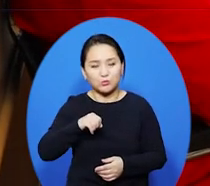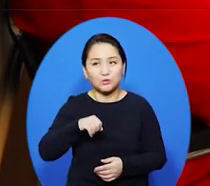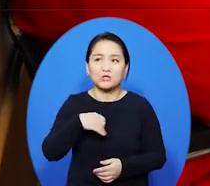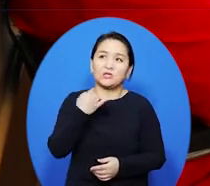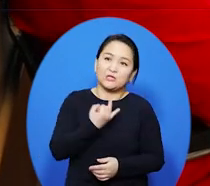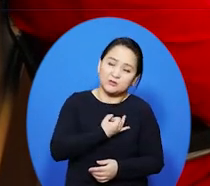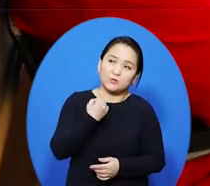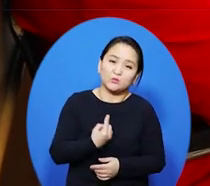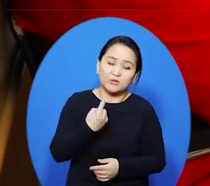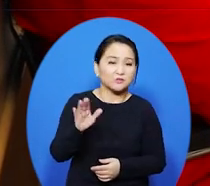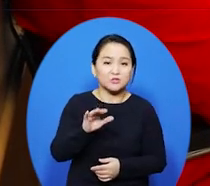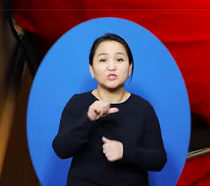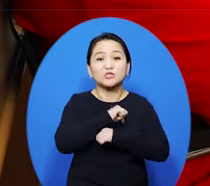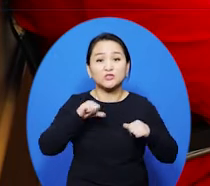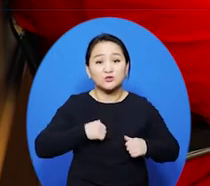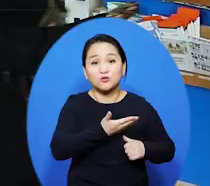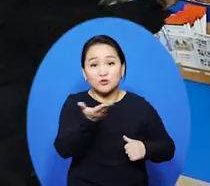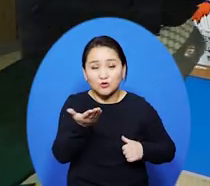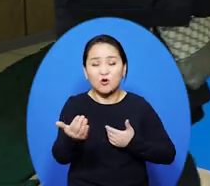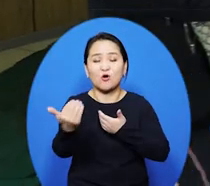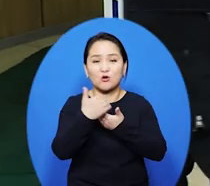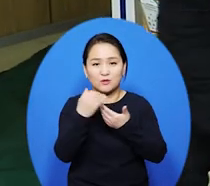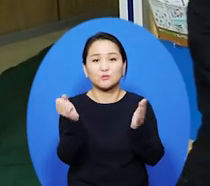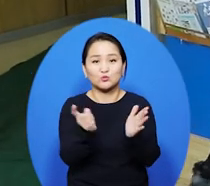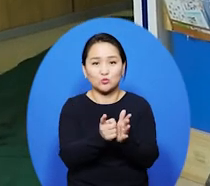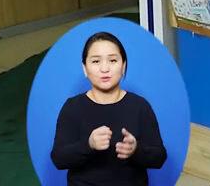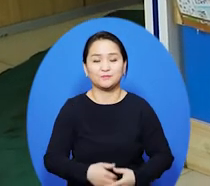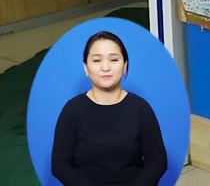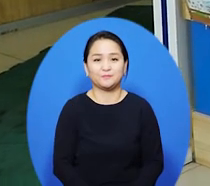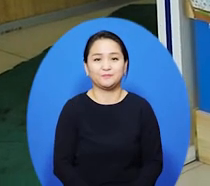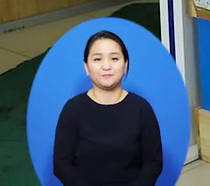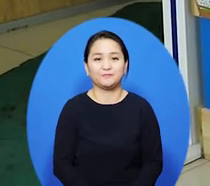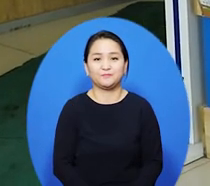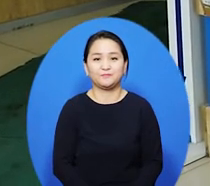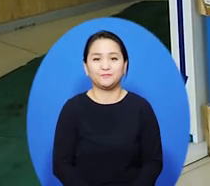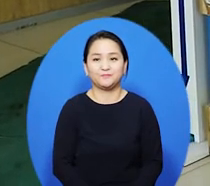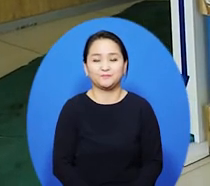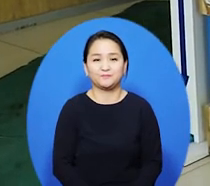чихэн найдах биш. Иргэн таны оролцоо чухал гэдгийг сануулах нь зөв бийзээ.